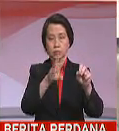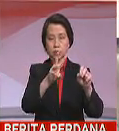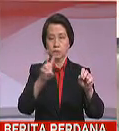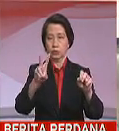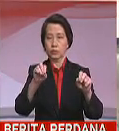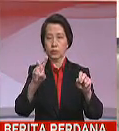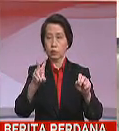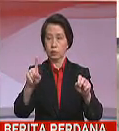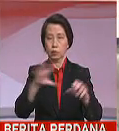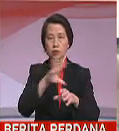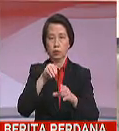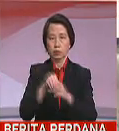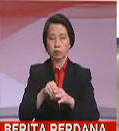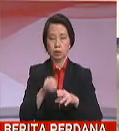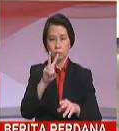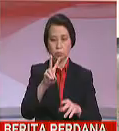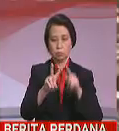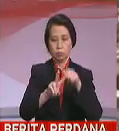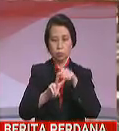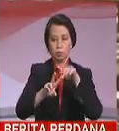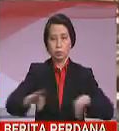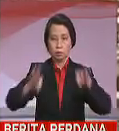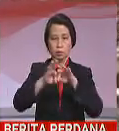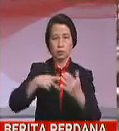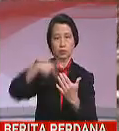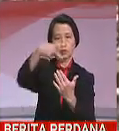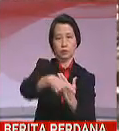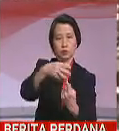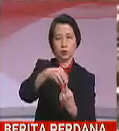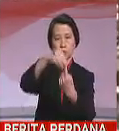Jun 2021 yang merangkumi dua komponen utama program khas.